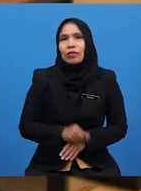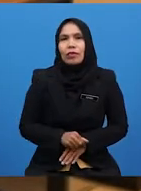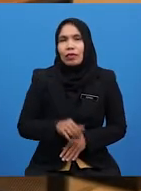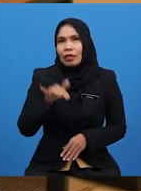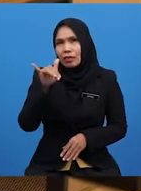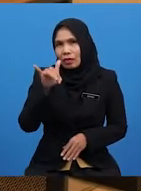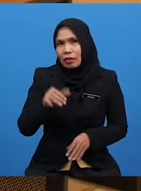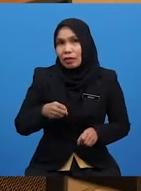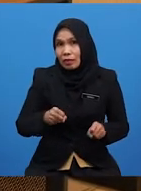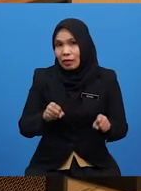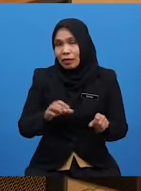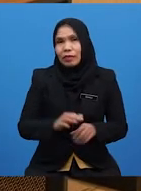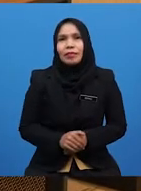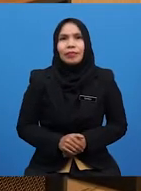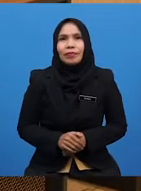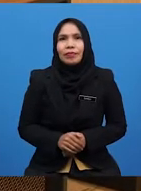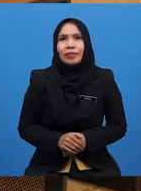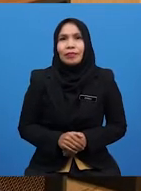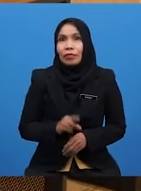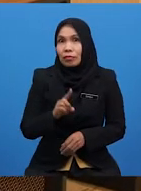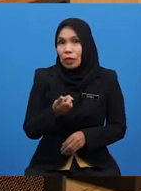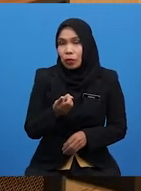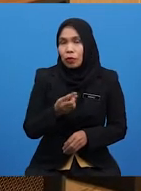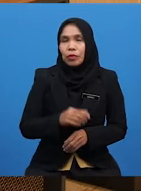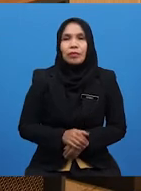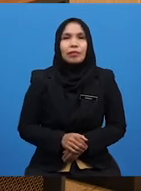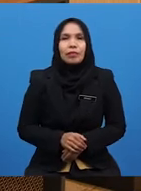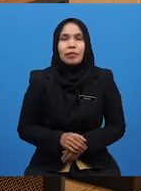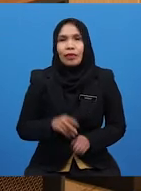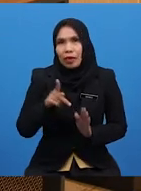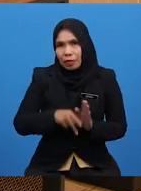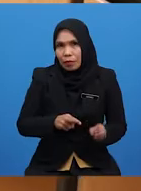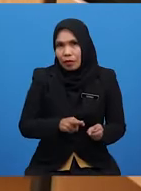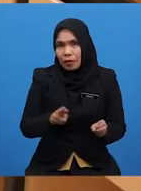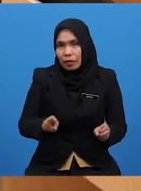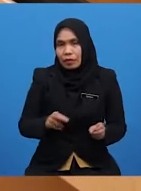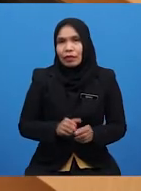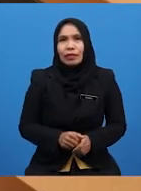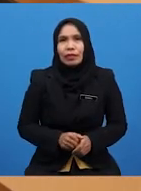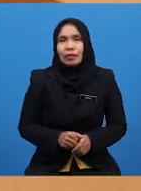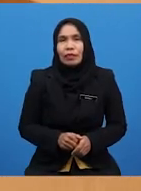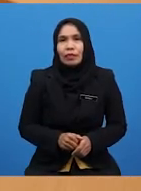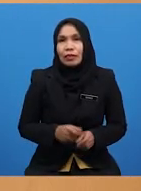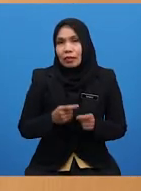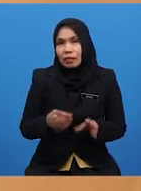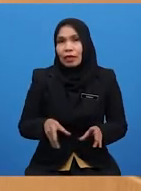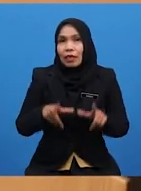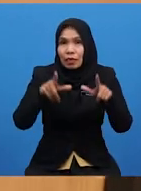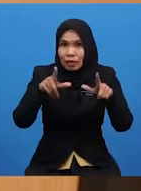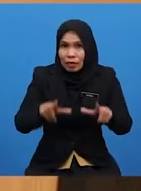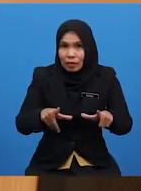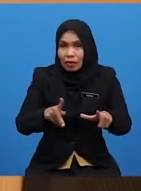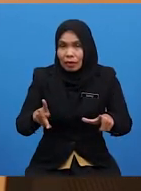ruang dapur kediaman ini mereka bentuk dalaman telah meletakkan mobil kitchen Island pada